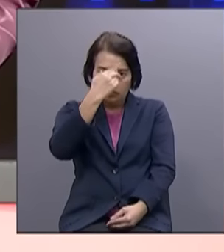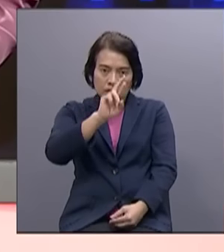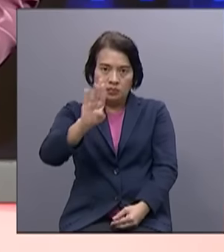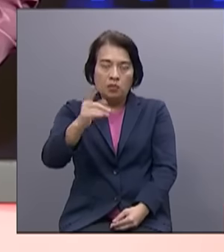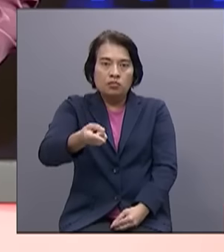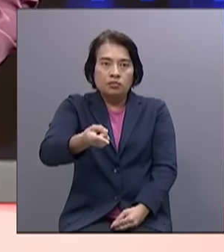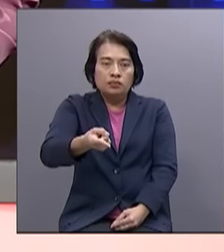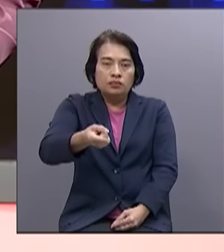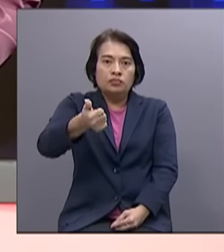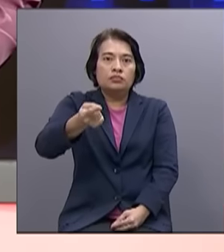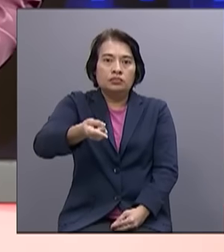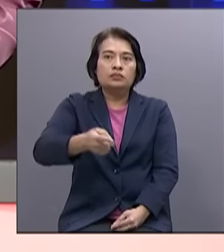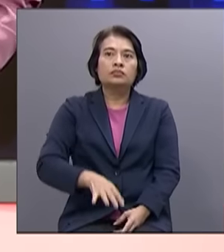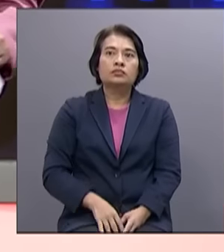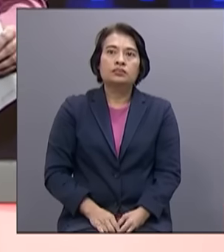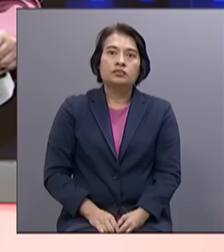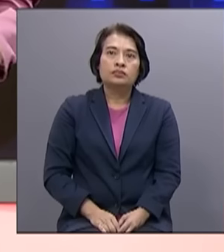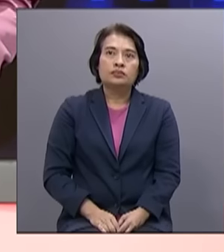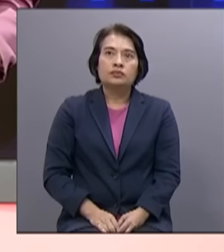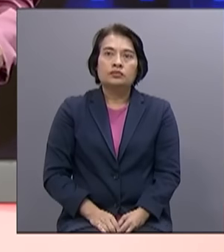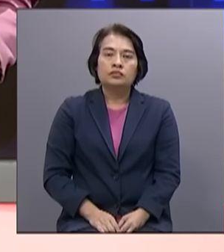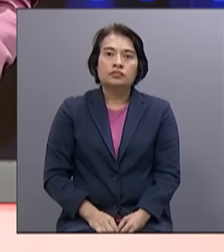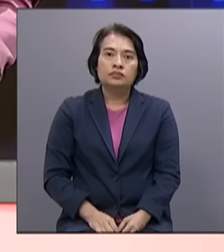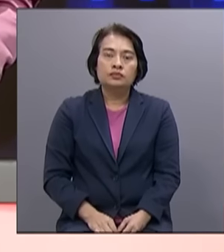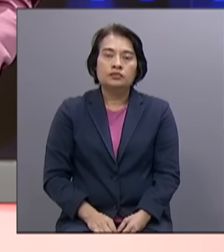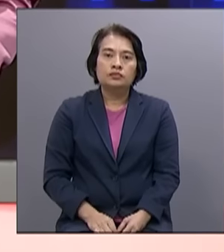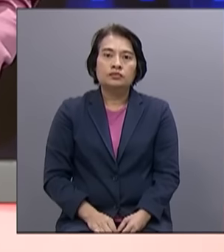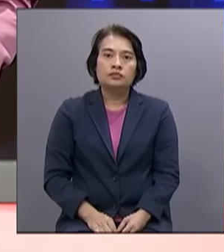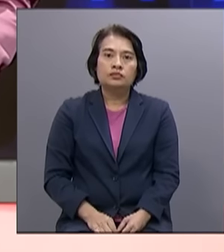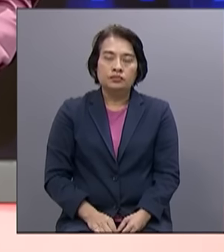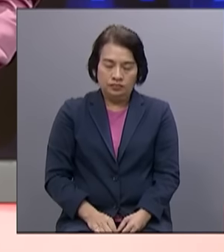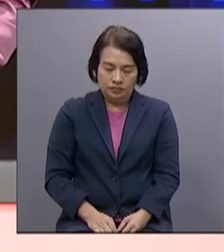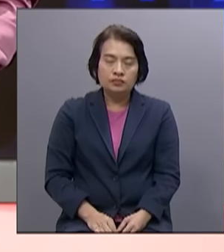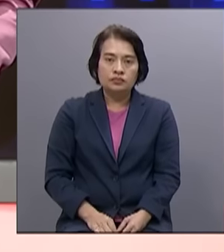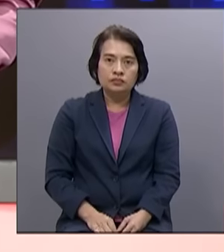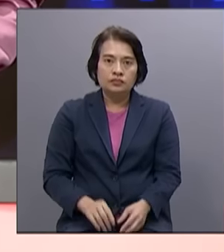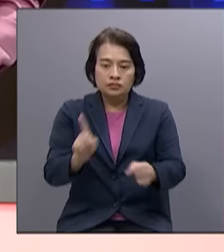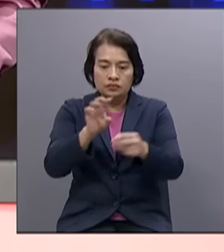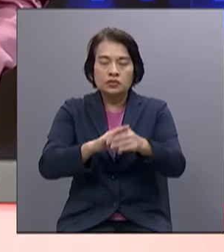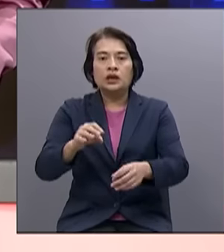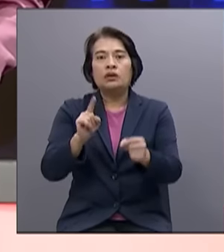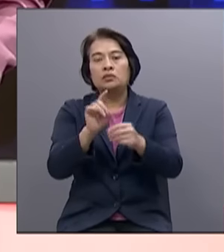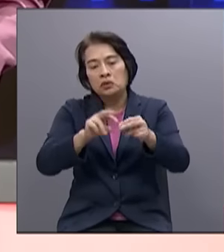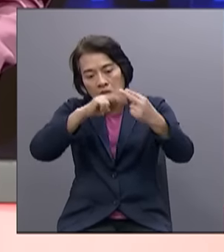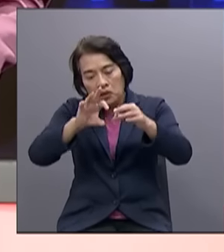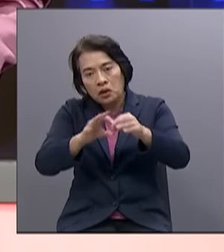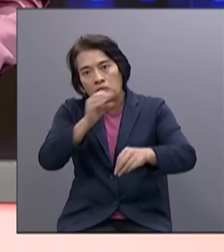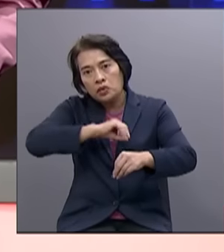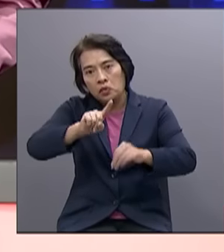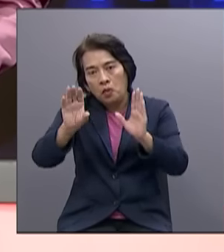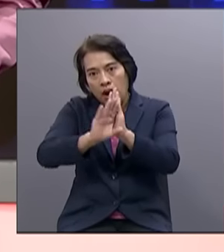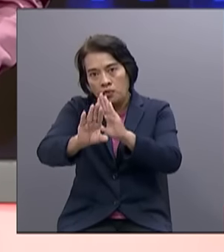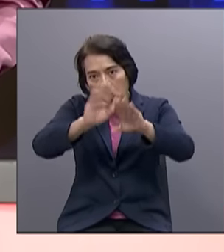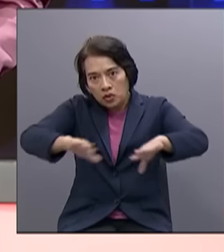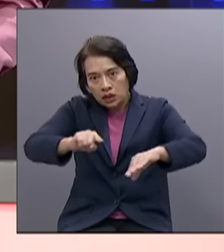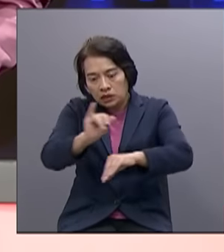ใช้งานได้ตามเดิมและนอกจากนี้ก็ยังใช้เป็นช่องทางในการแสวงหาผลประโยชน์จากภาพอนาจารย์ของเด็กซึ่งในสหรัฐก็